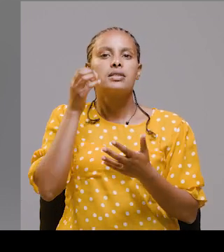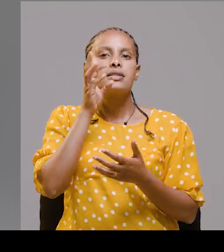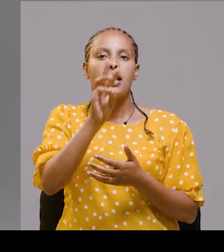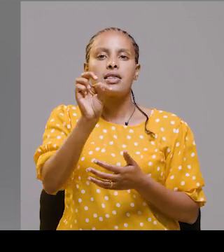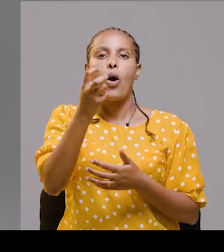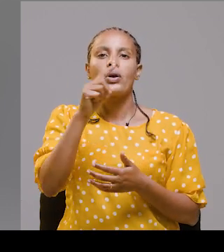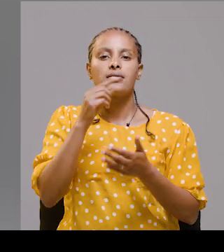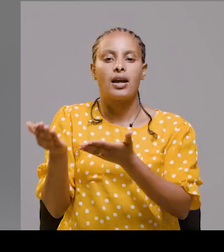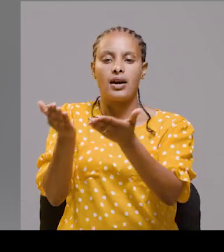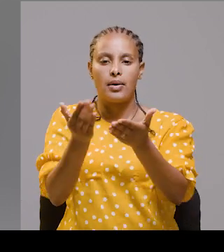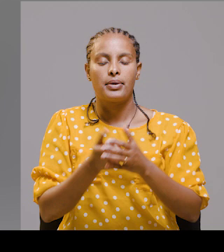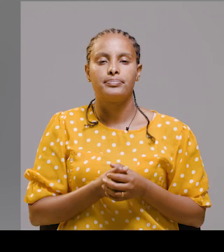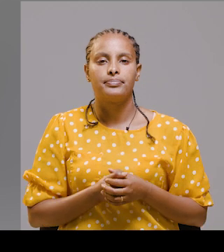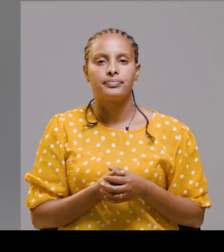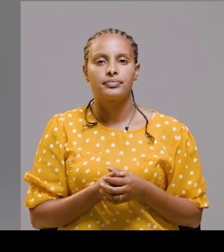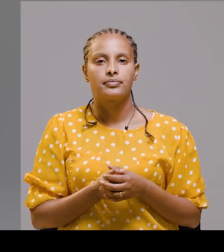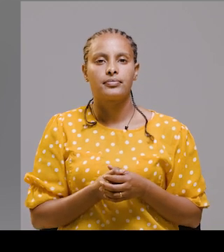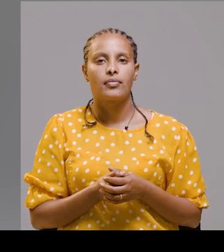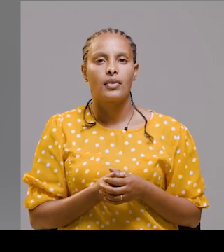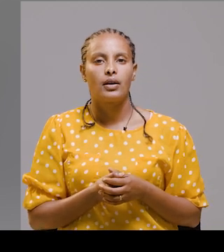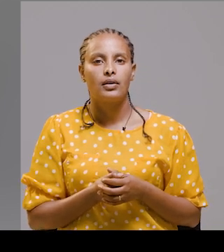በሴታዊት ንቅናቄ የቀረበ